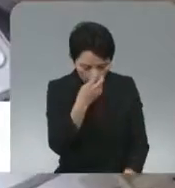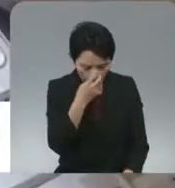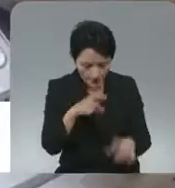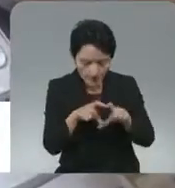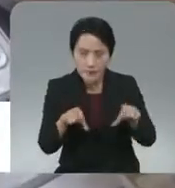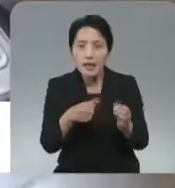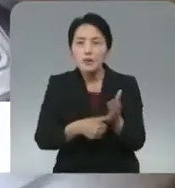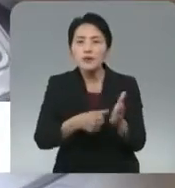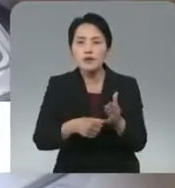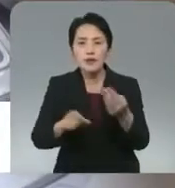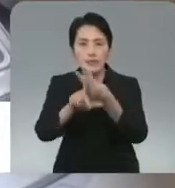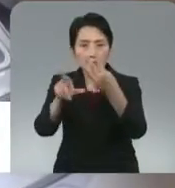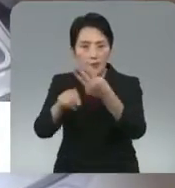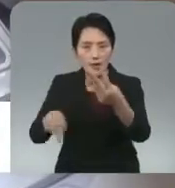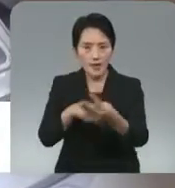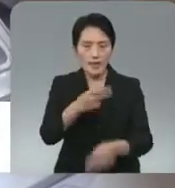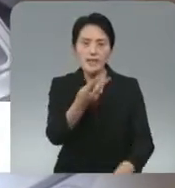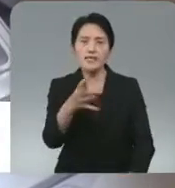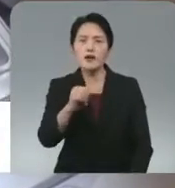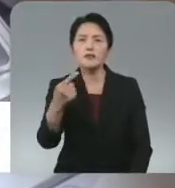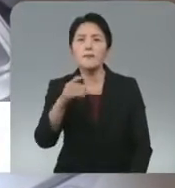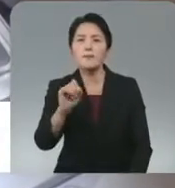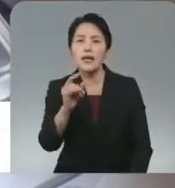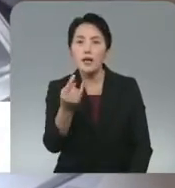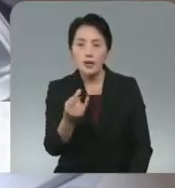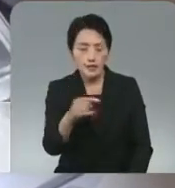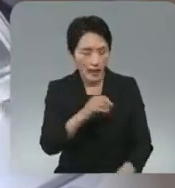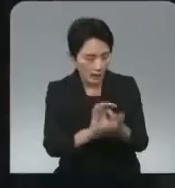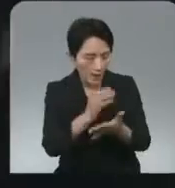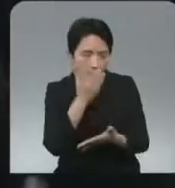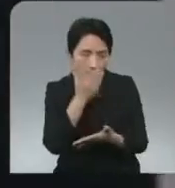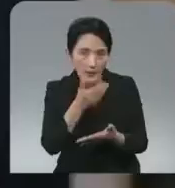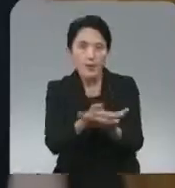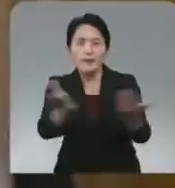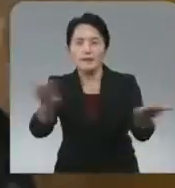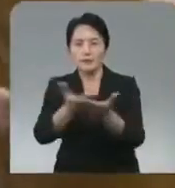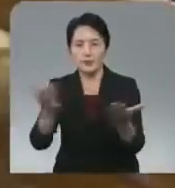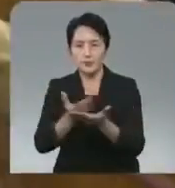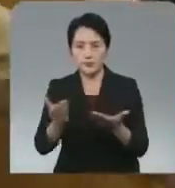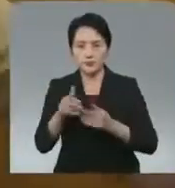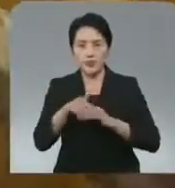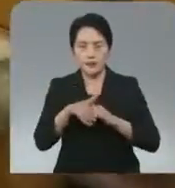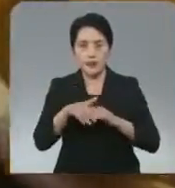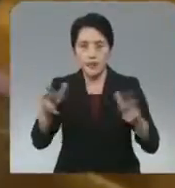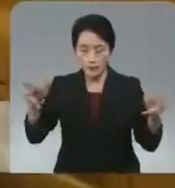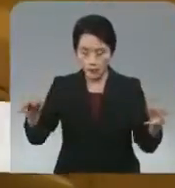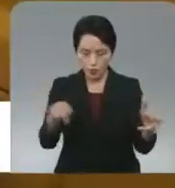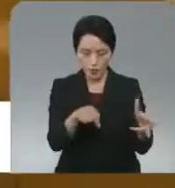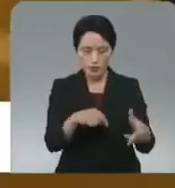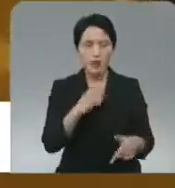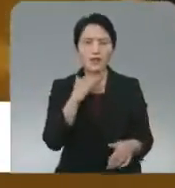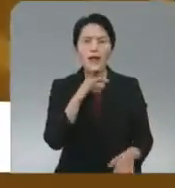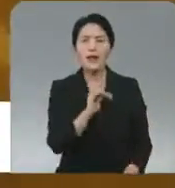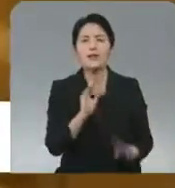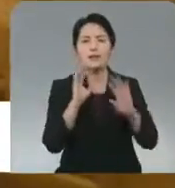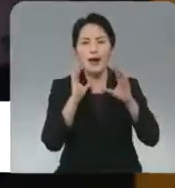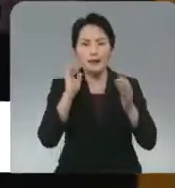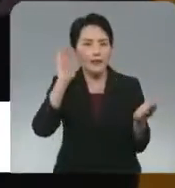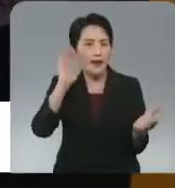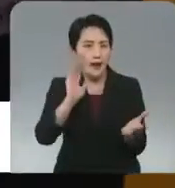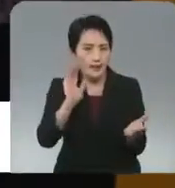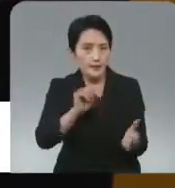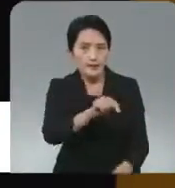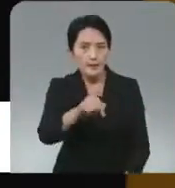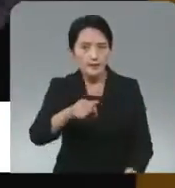cho các hiệu thuốc và cửa hàng tiện lợi với biến thể omicron ông tròn khẳng định số ca nhiễm bình quân ngày hiện nay so với Đợt cao điểm